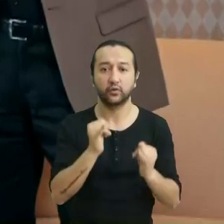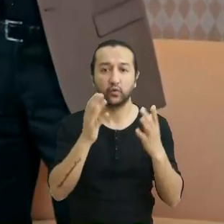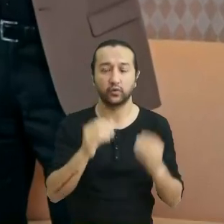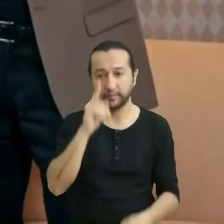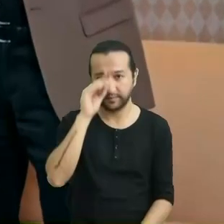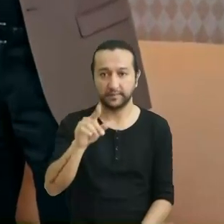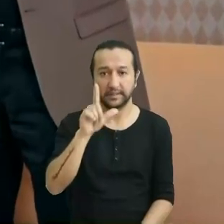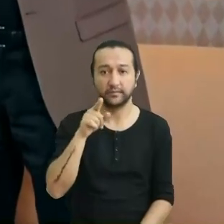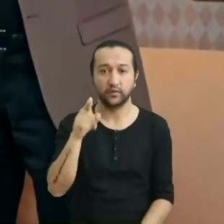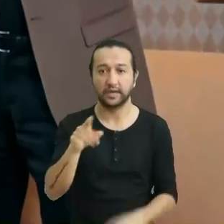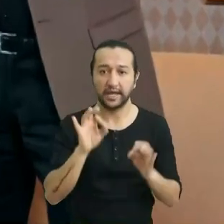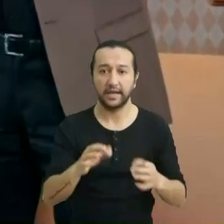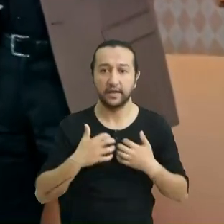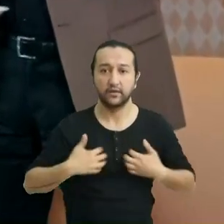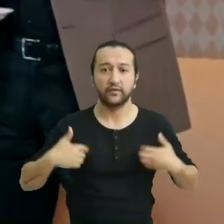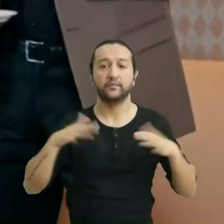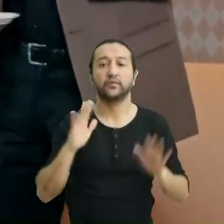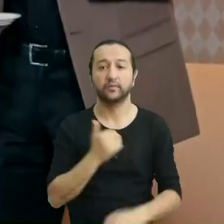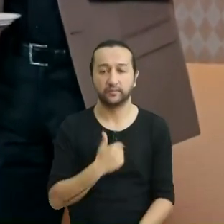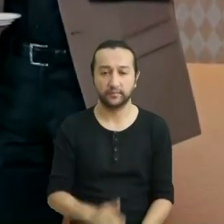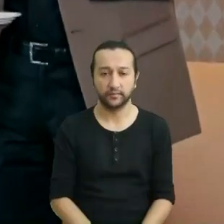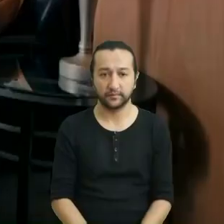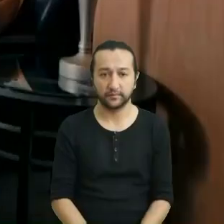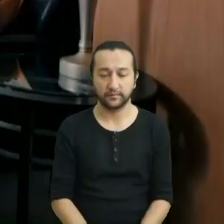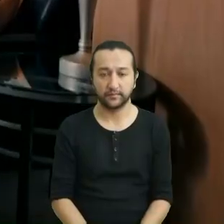lazım. Ona hala güvenmiyorum.